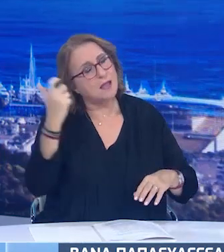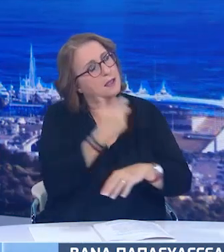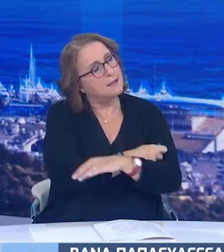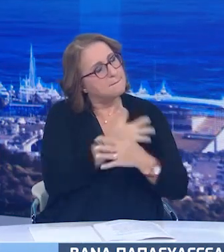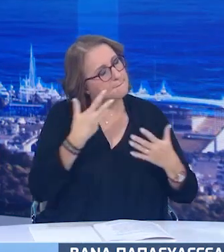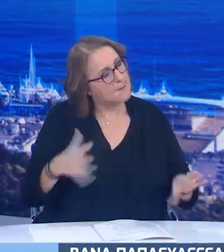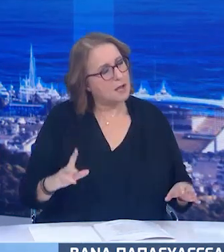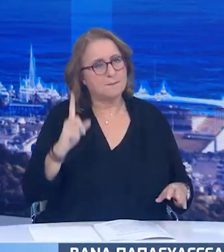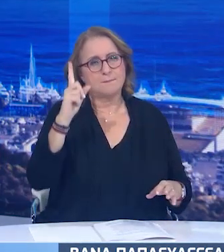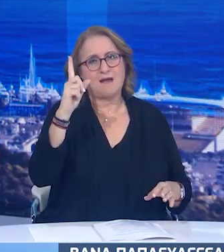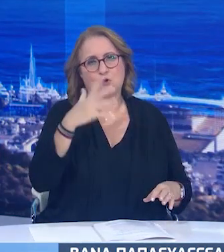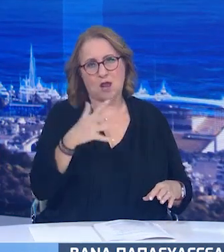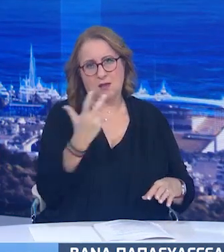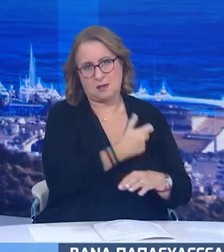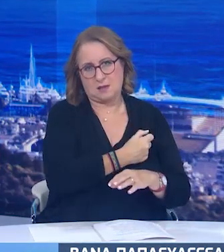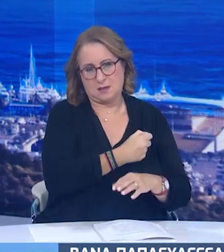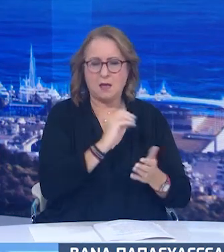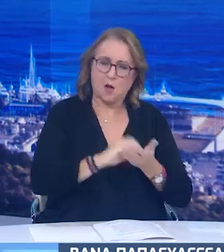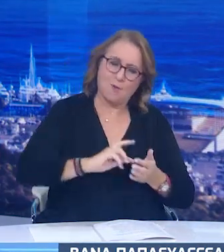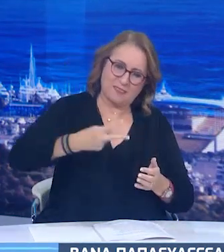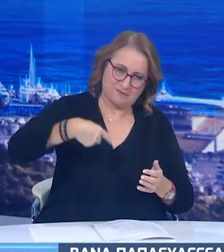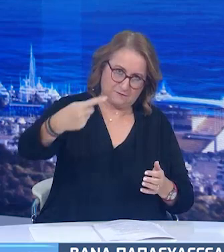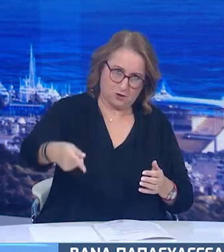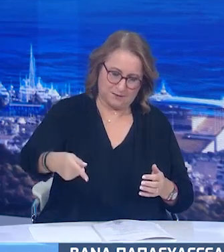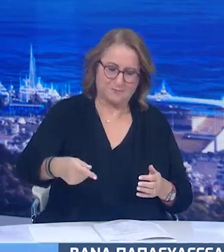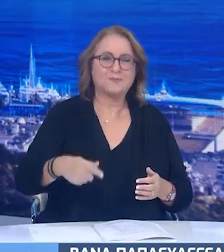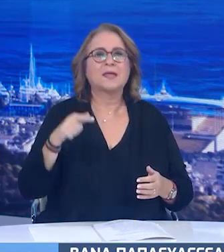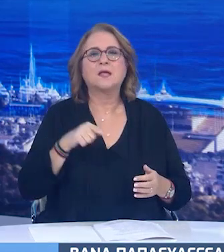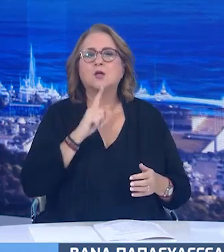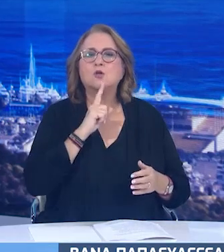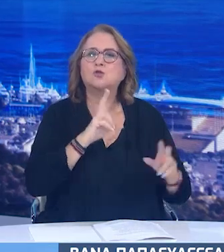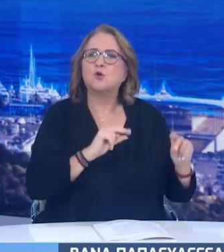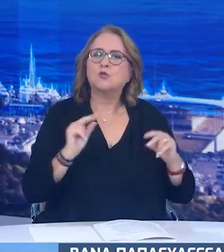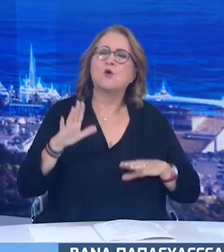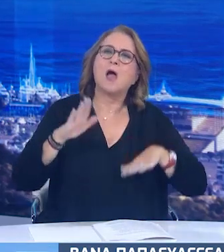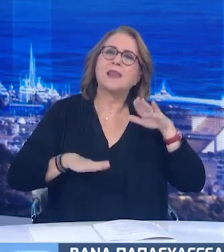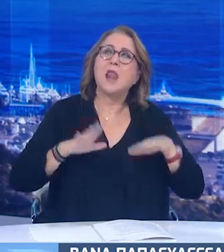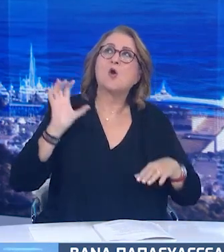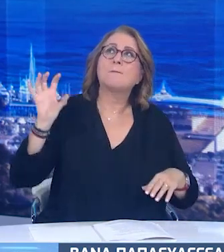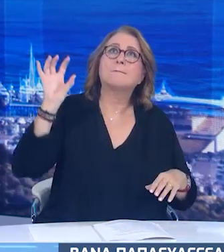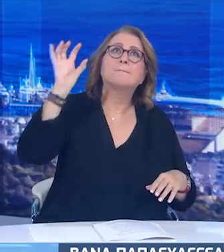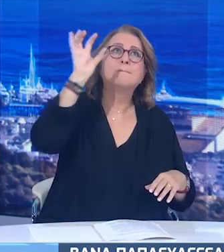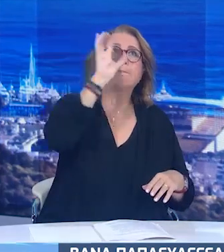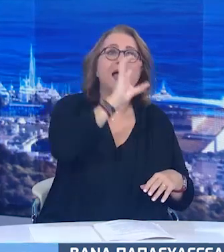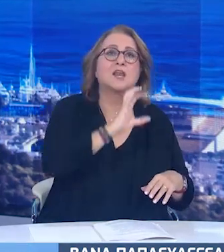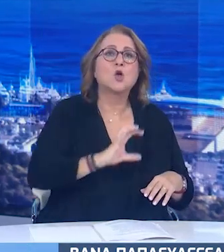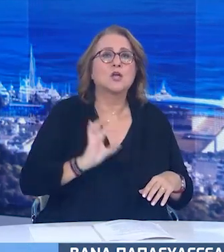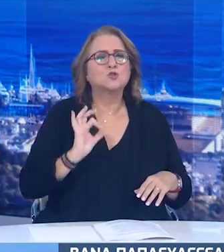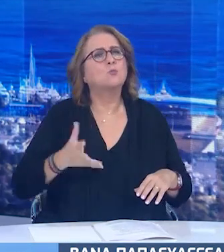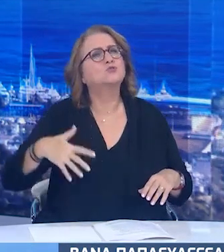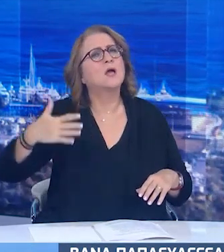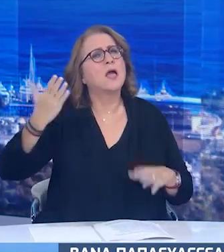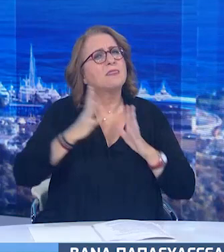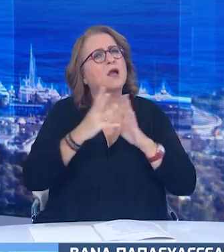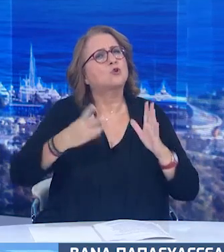έτσι και στους εφήβους παρατηρείται σημαντική διακύμανση της εμβολιαστικής κάλυψης στις διάφορες γεωγραφικές περιοχές της Ελλάδας. Με την Νότια